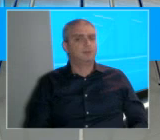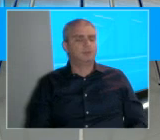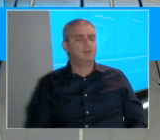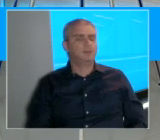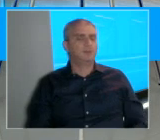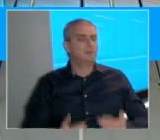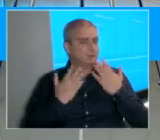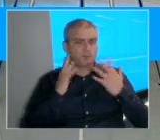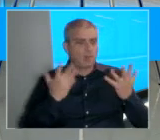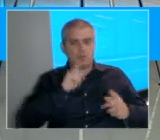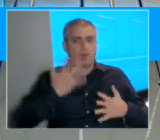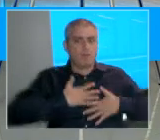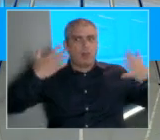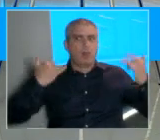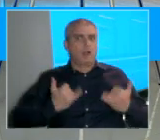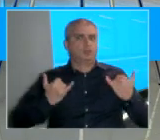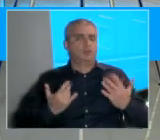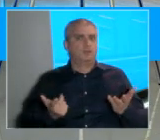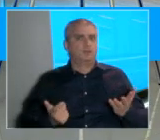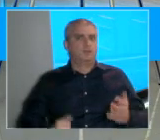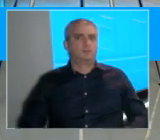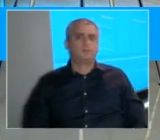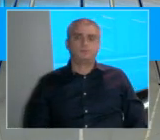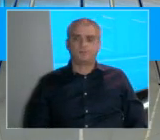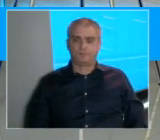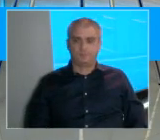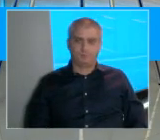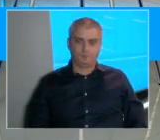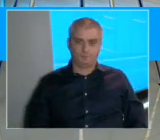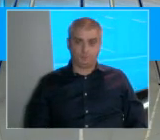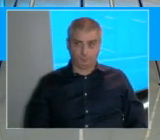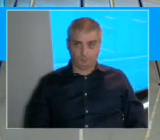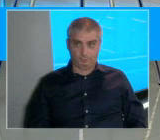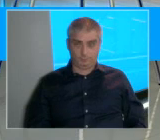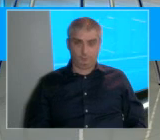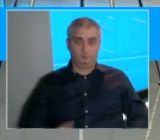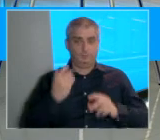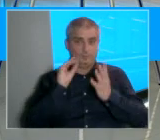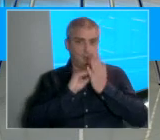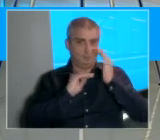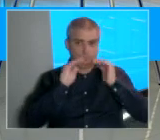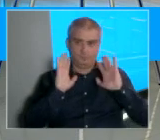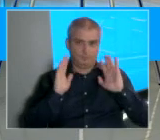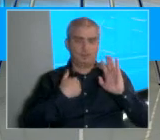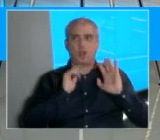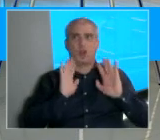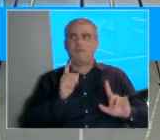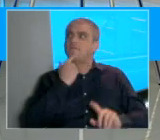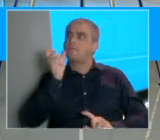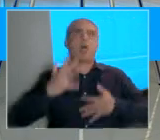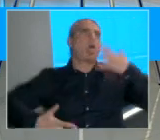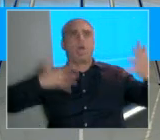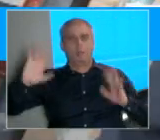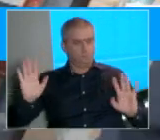אז תסביר את הבהלת שאוחזת בנו. בוא נשים את זה בפרופורציה, אני לא אוהב את המילה בהלת.